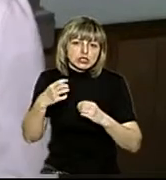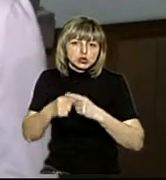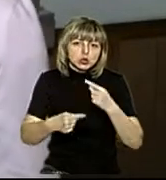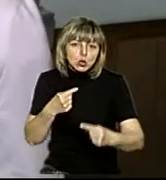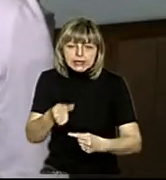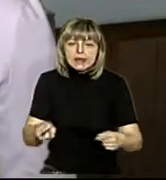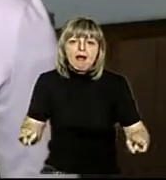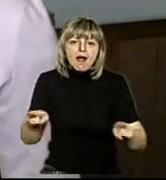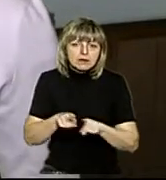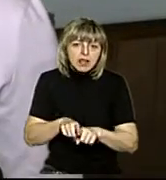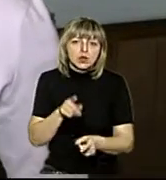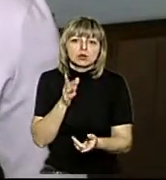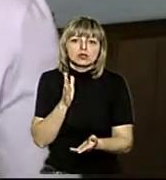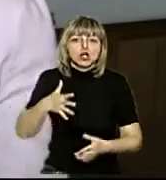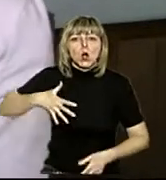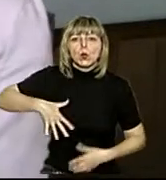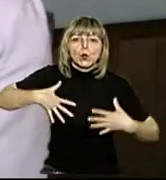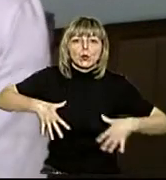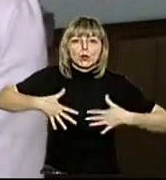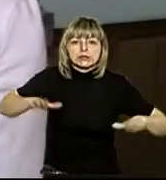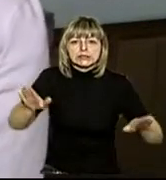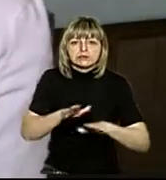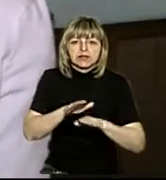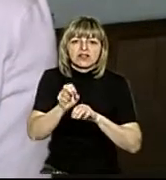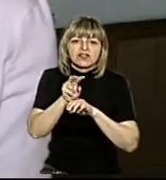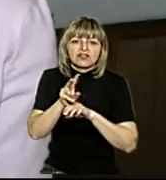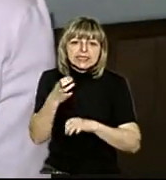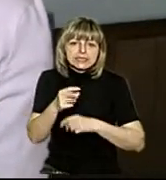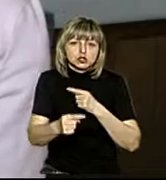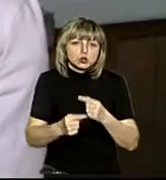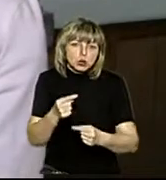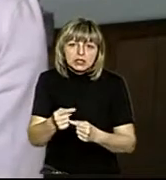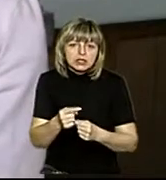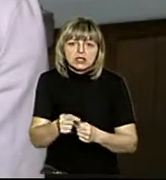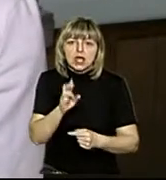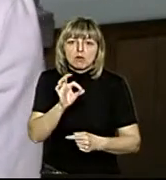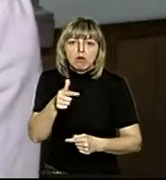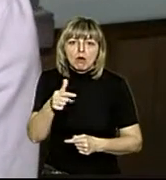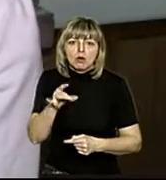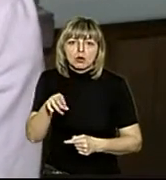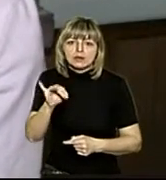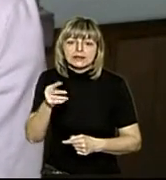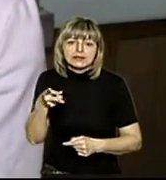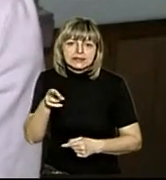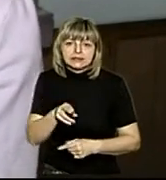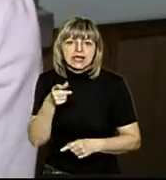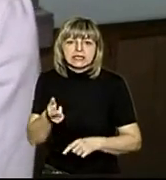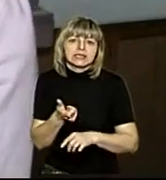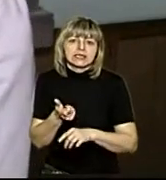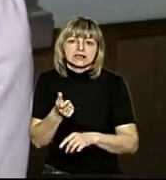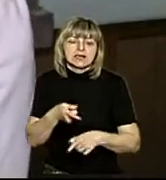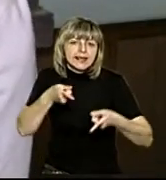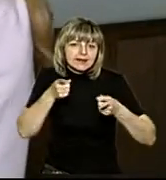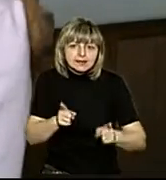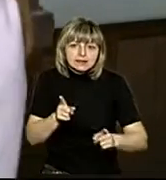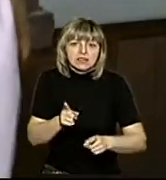а також грузинський наспів 12 століття «Богородиця, ти сила за істинна».